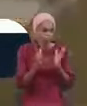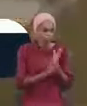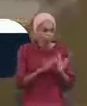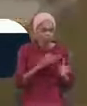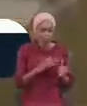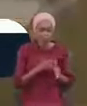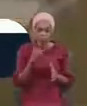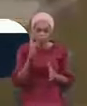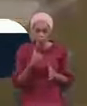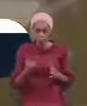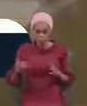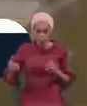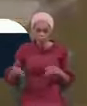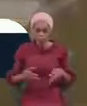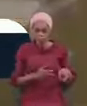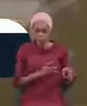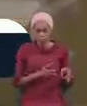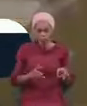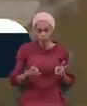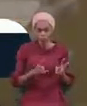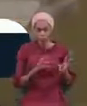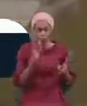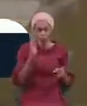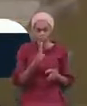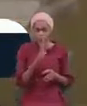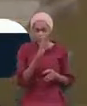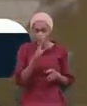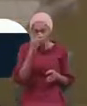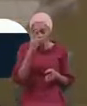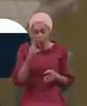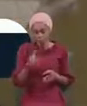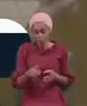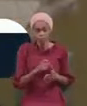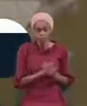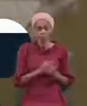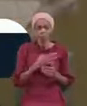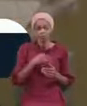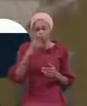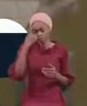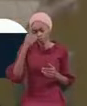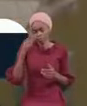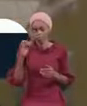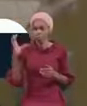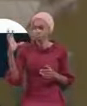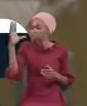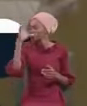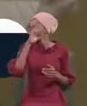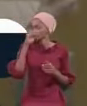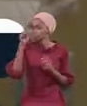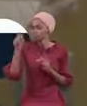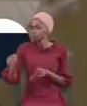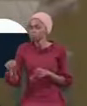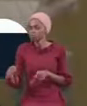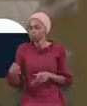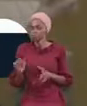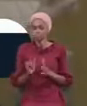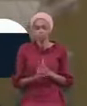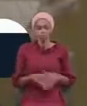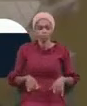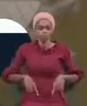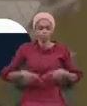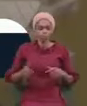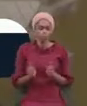ordonnance pour vous et pour l'étranger en S jour parmi vous maintenant la